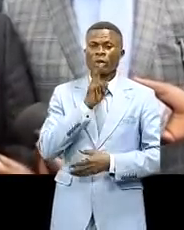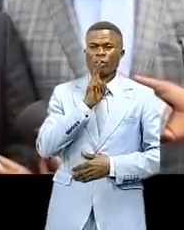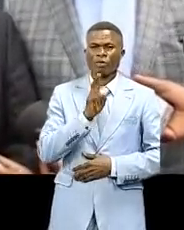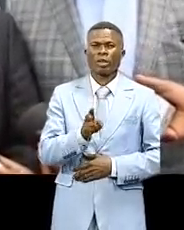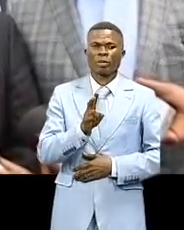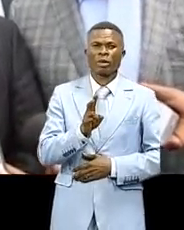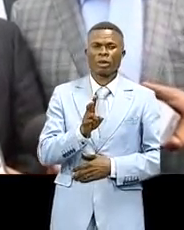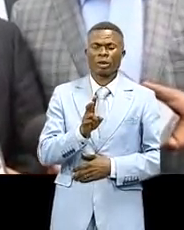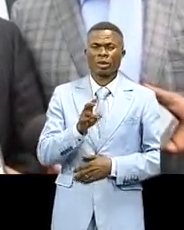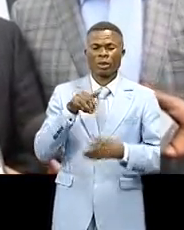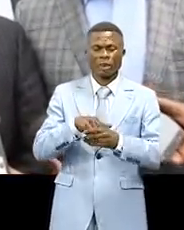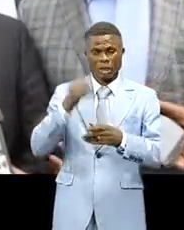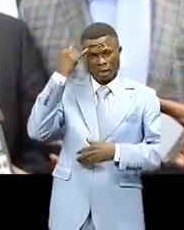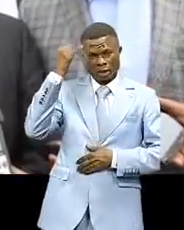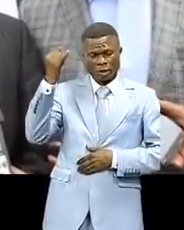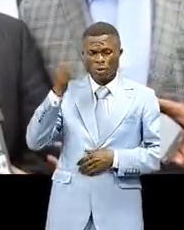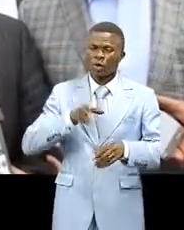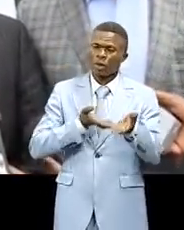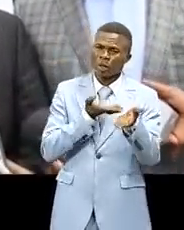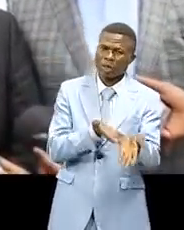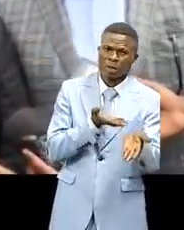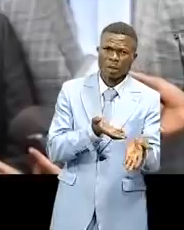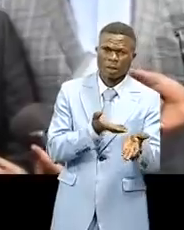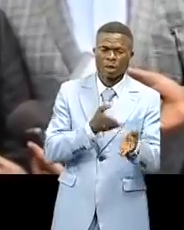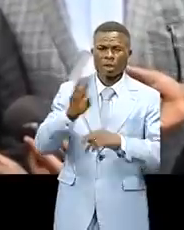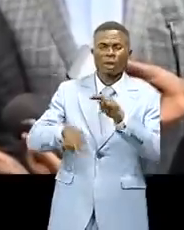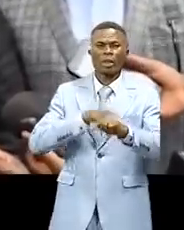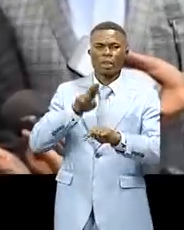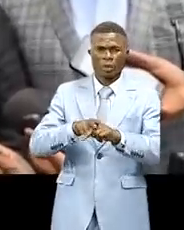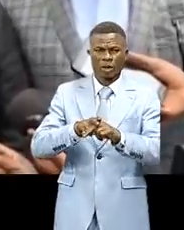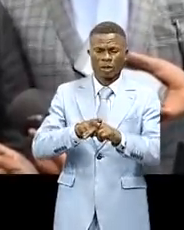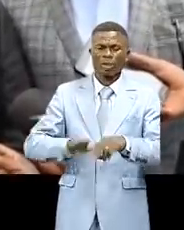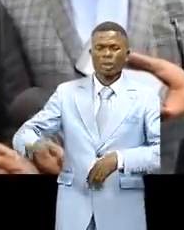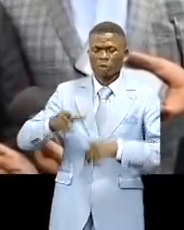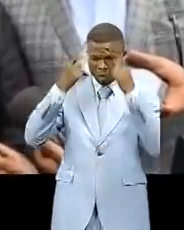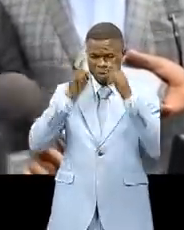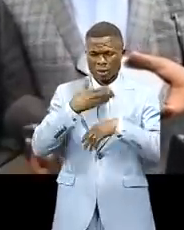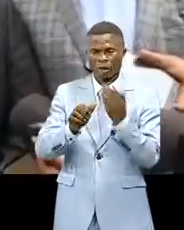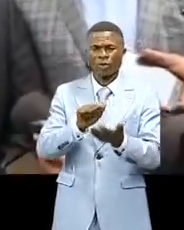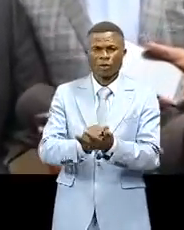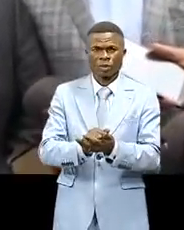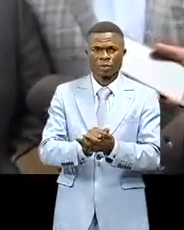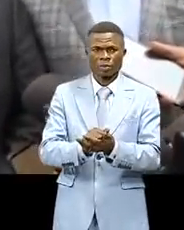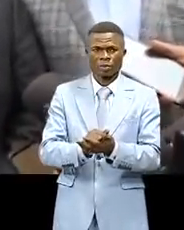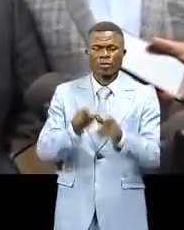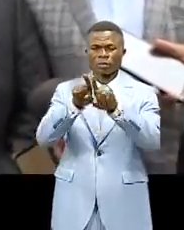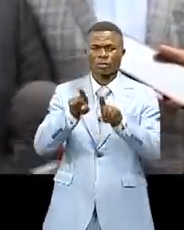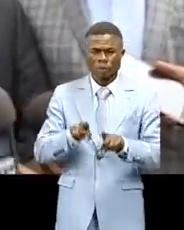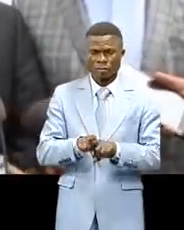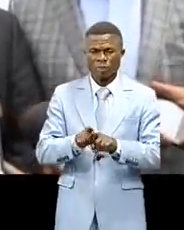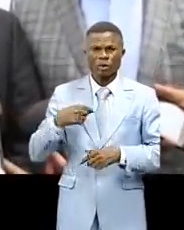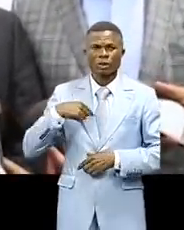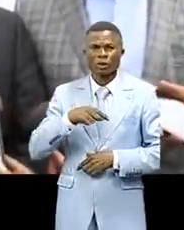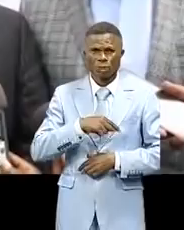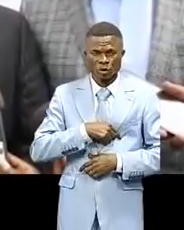dans le cadre de la pluie nationale que nous avons décidé de descendre vous avez également que nous avons